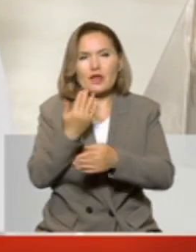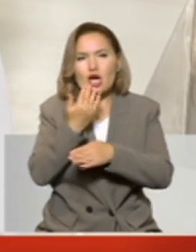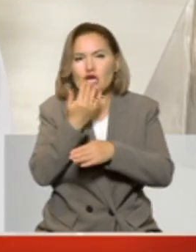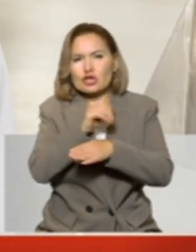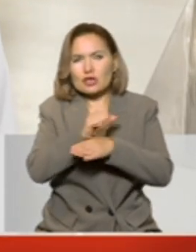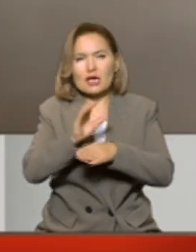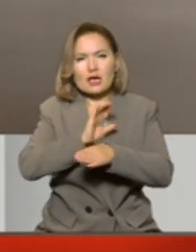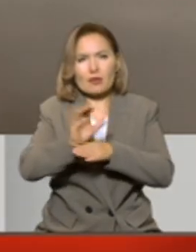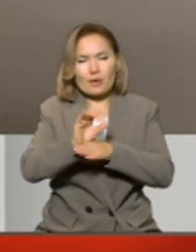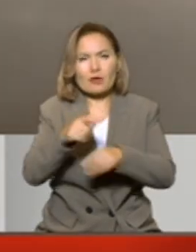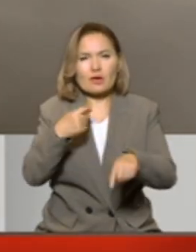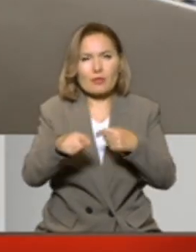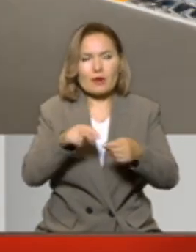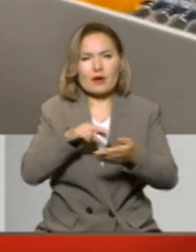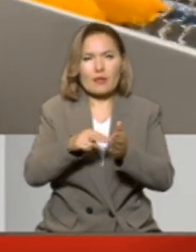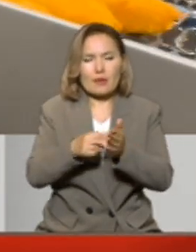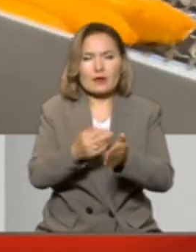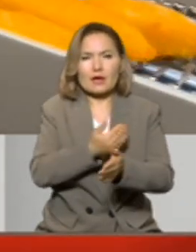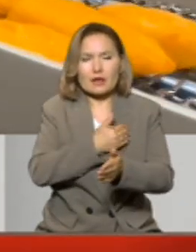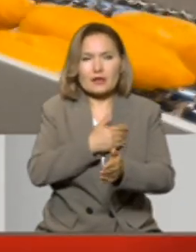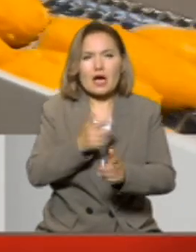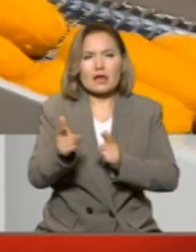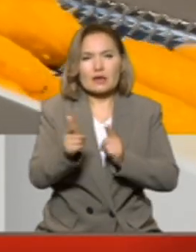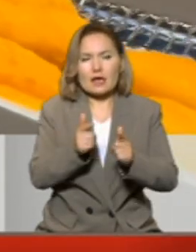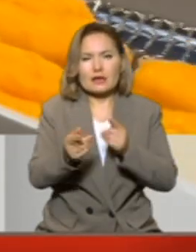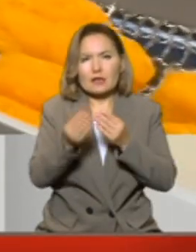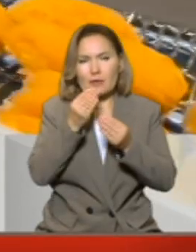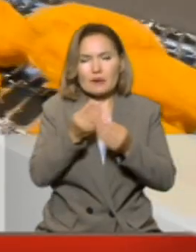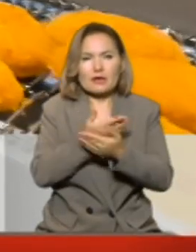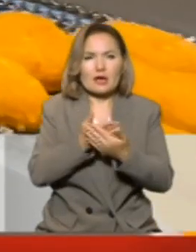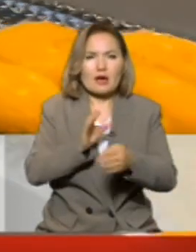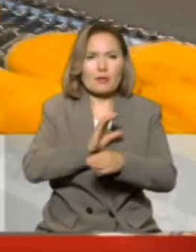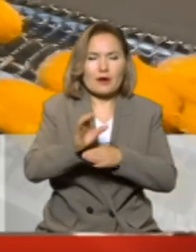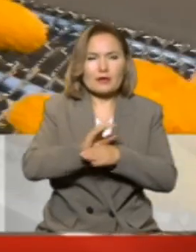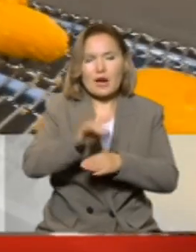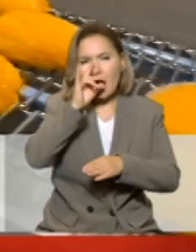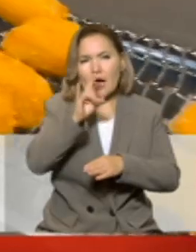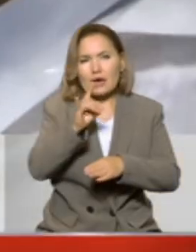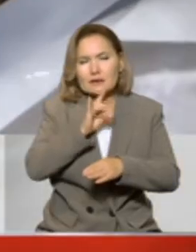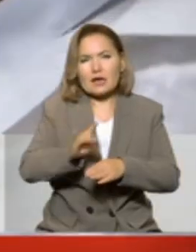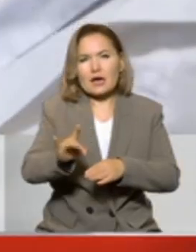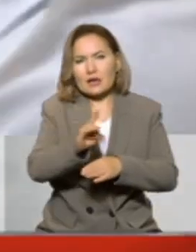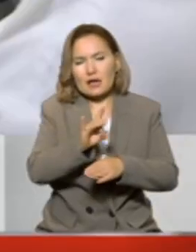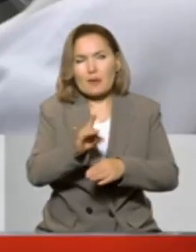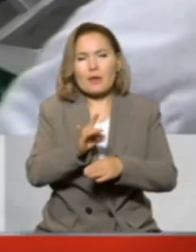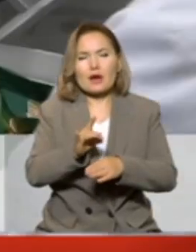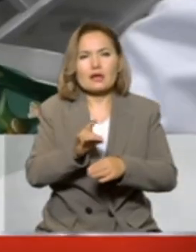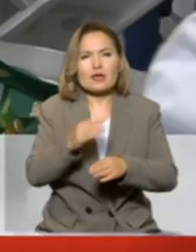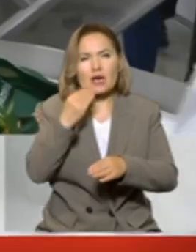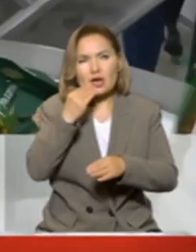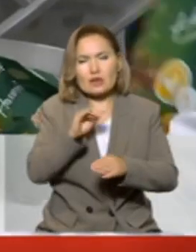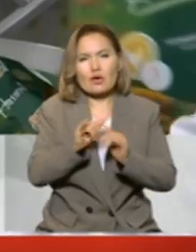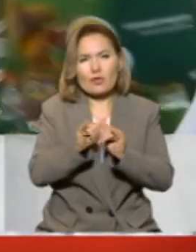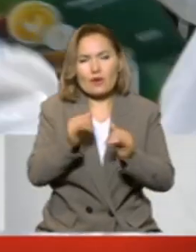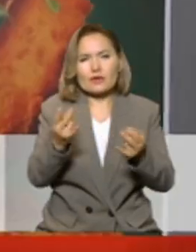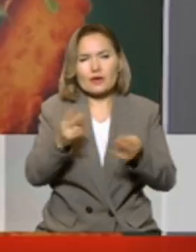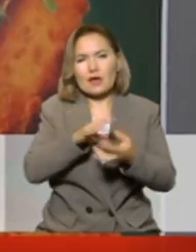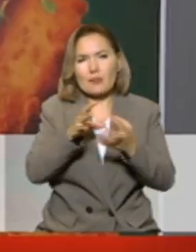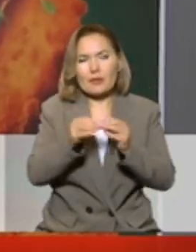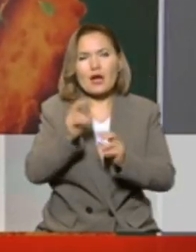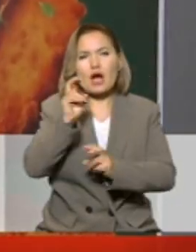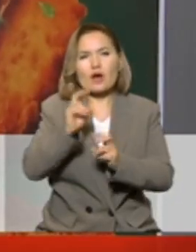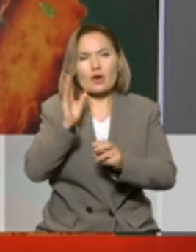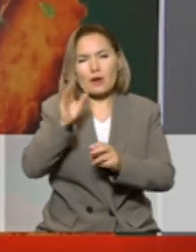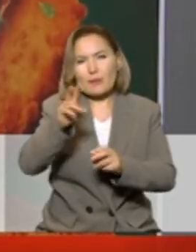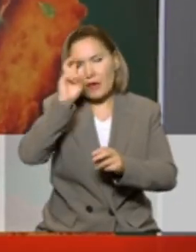шығу, үшіншіден дайын тамақтарды шығару. Президент отандық тамақ өнеркәсібін дамыту маңызды екеніне тоқталып, мұндай